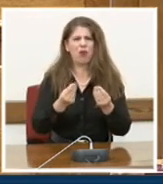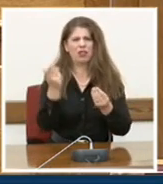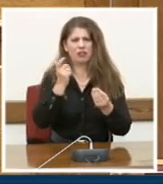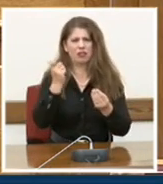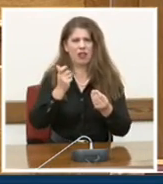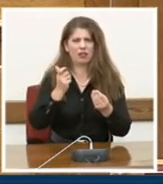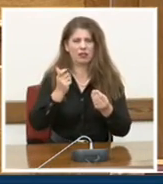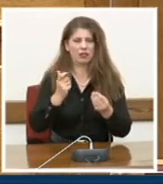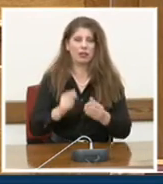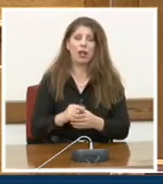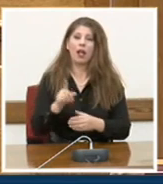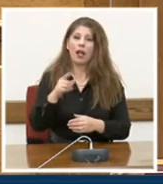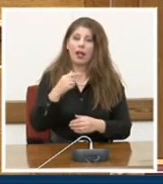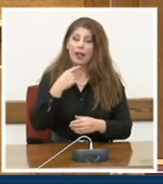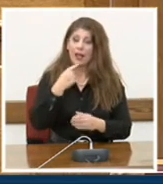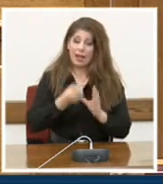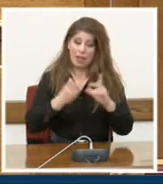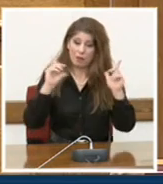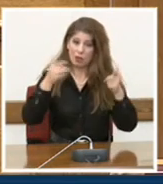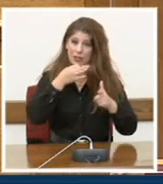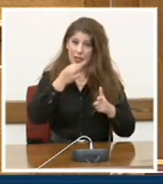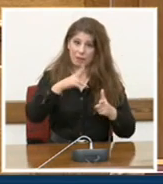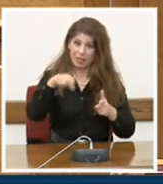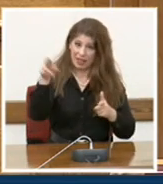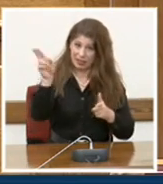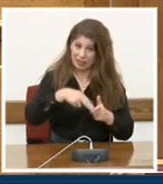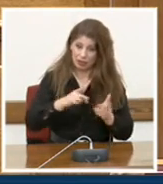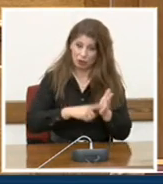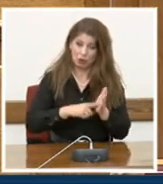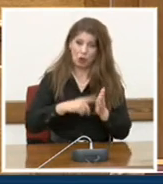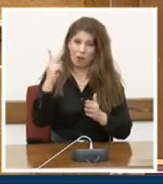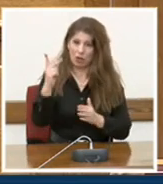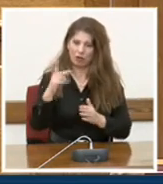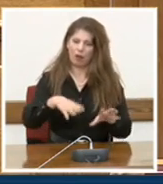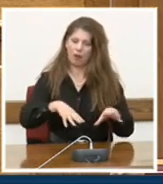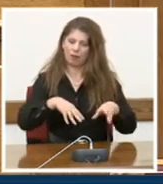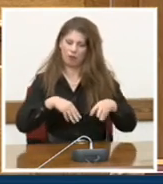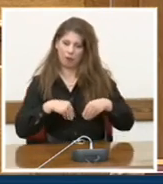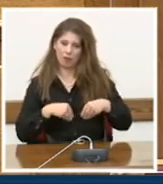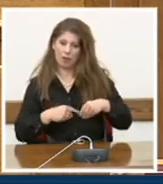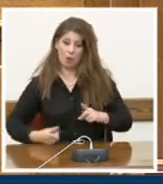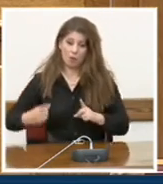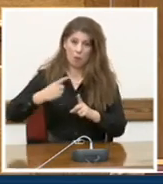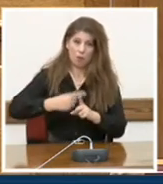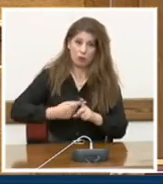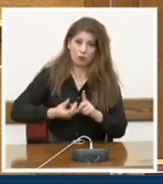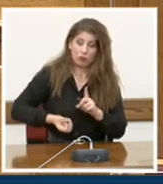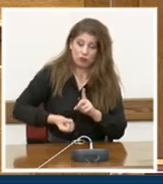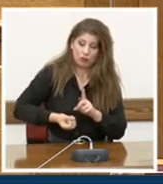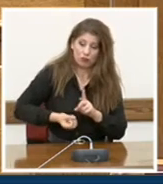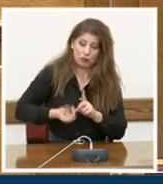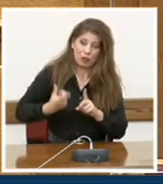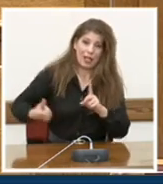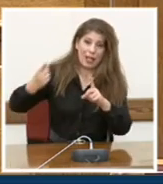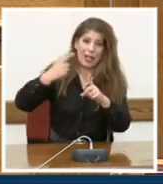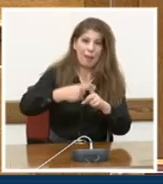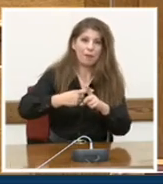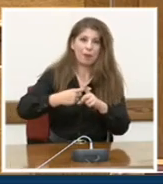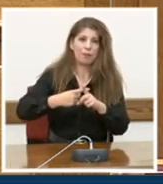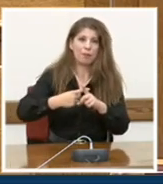καταργήσει τον νόμο Κατρούγκαλου, όχι μόνο τον υιοθέτησε, αλλά και προσέθεσε νέους ορόφους στο